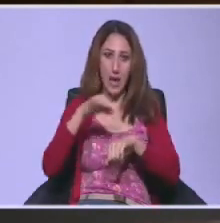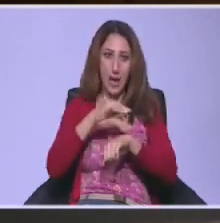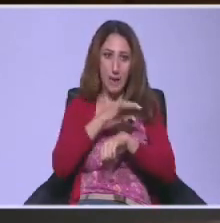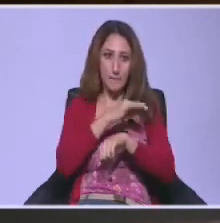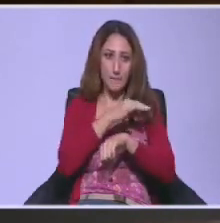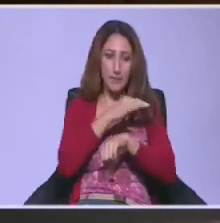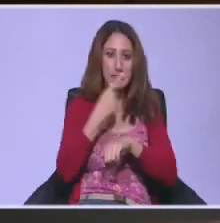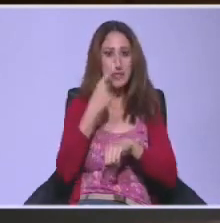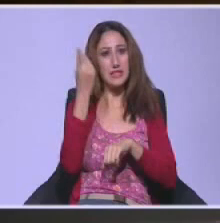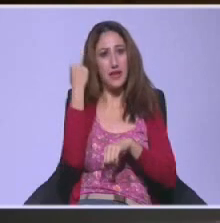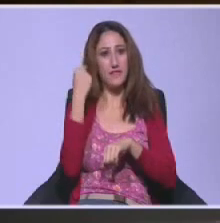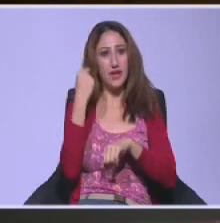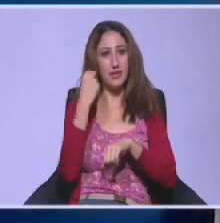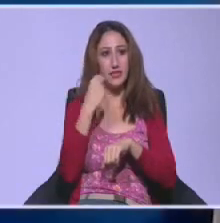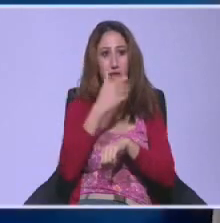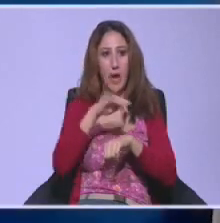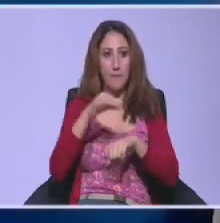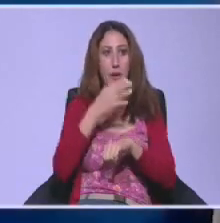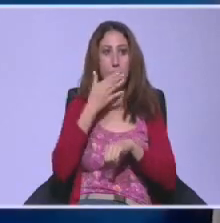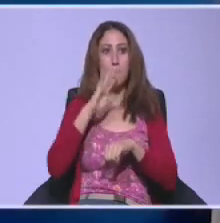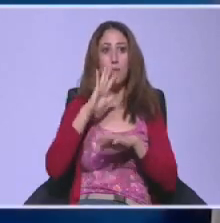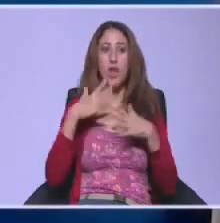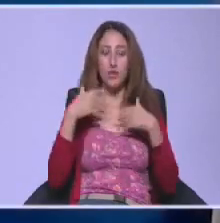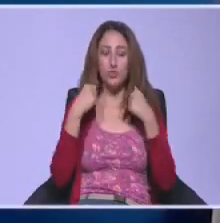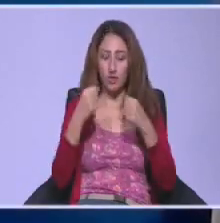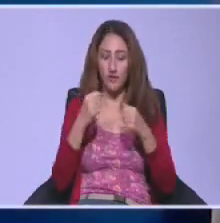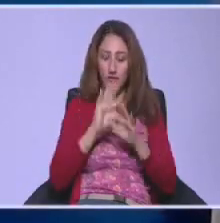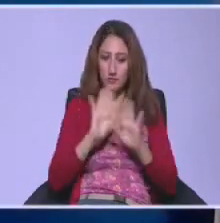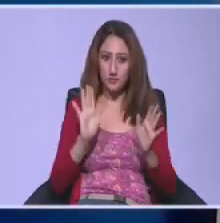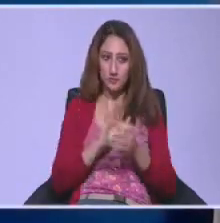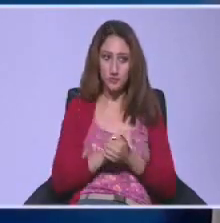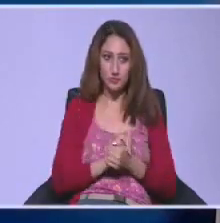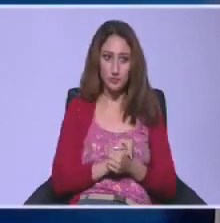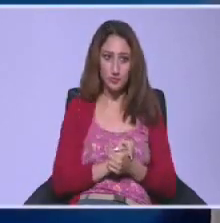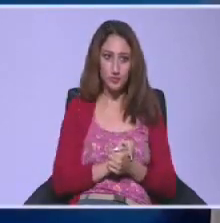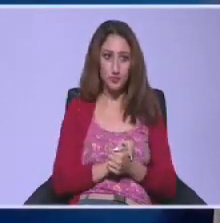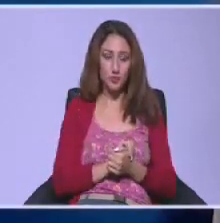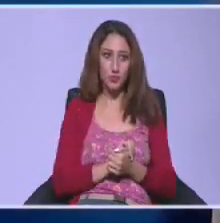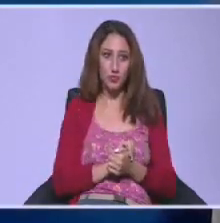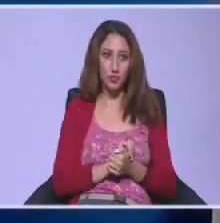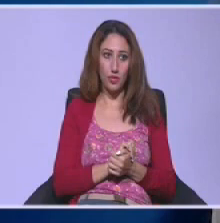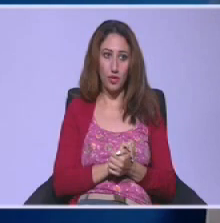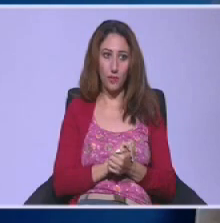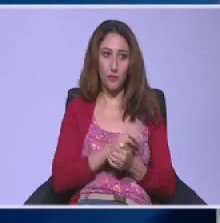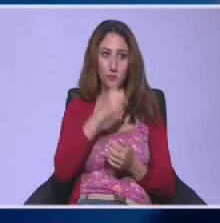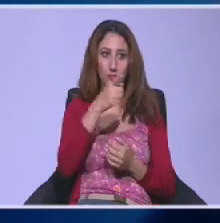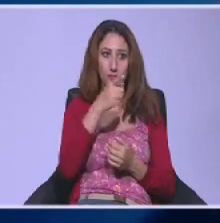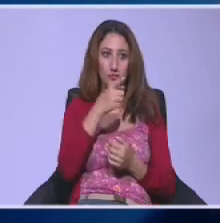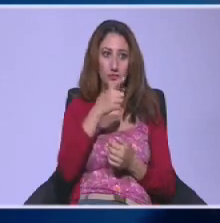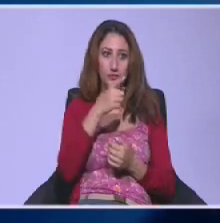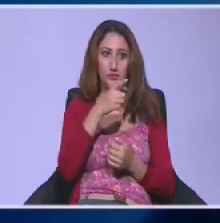امريكا السنة اللي فاتت. الحمد لله ربنا شفاكي. الحمد لله. بص، هو حاجة حصلت فعلا، وجالي